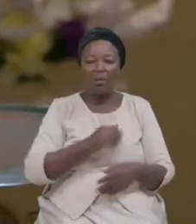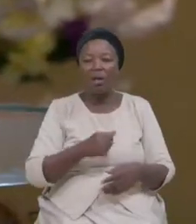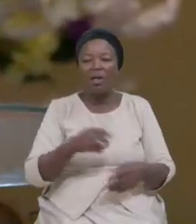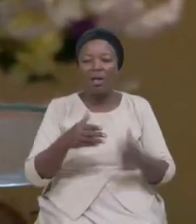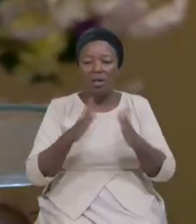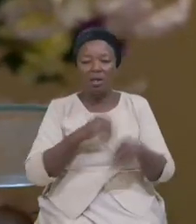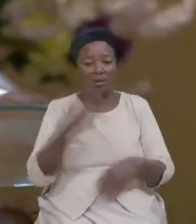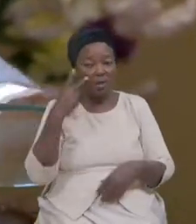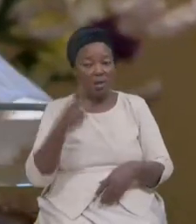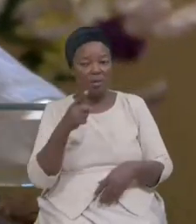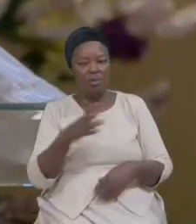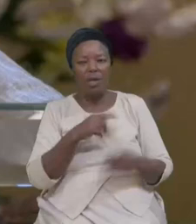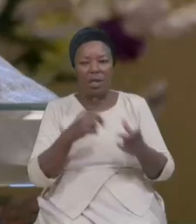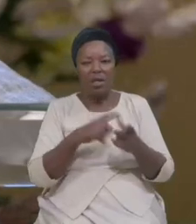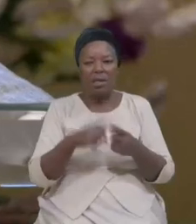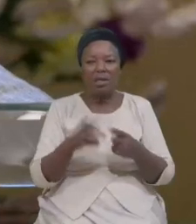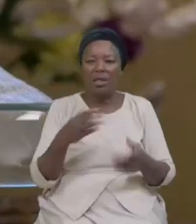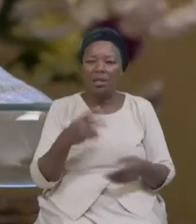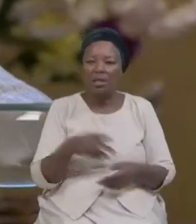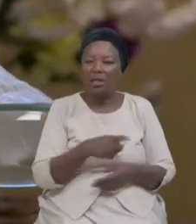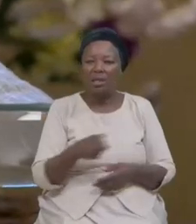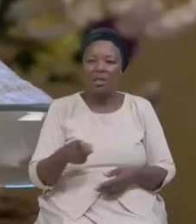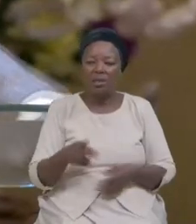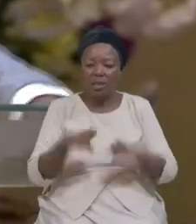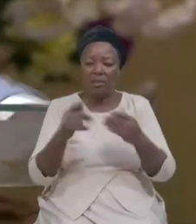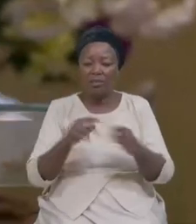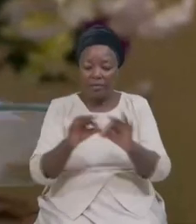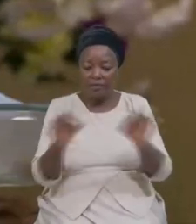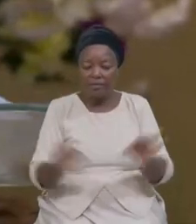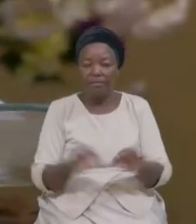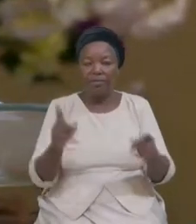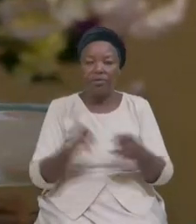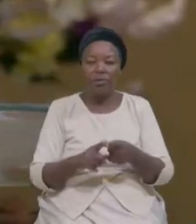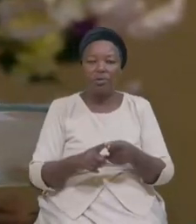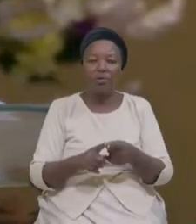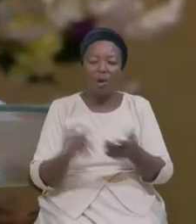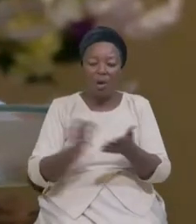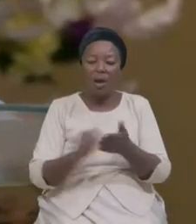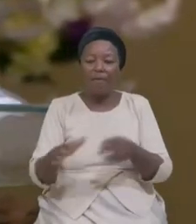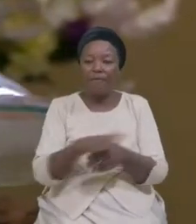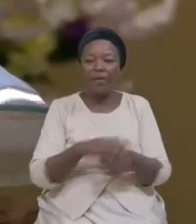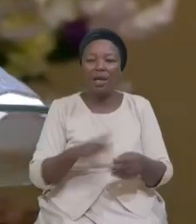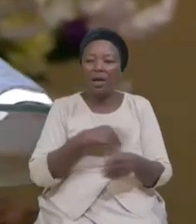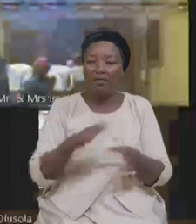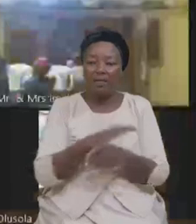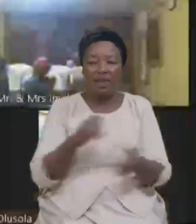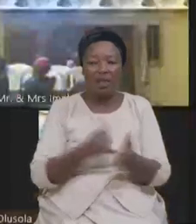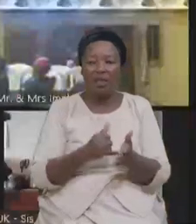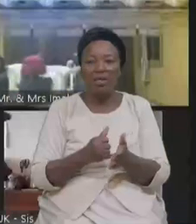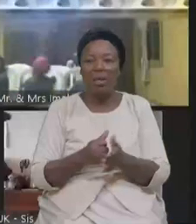donnez-leur les formulaires à remplir et remplissez-les correctement parce que ça nous